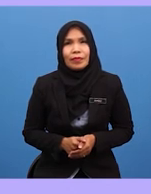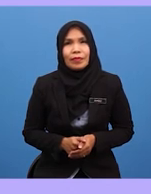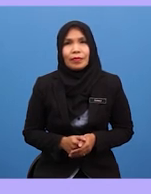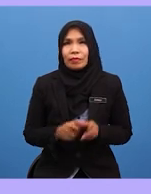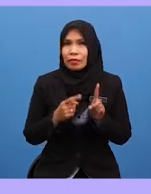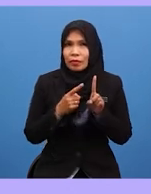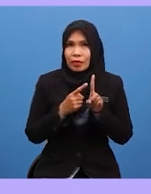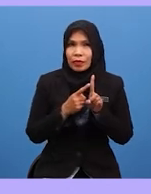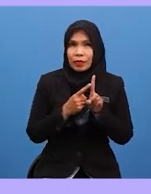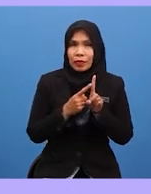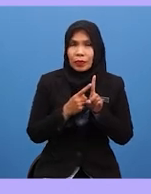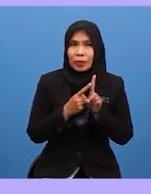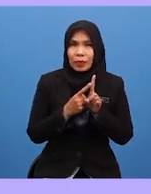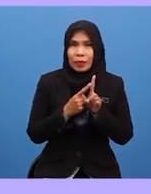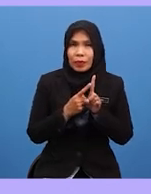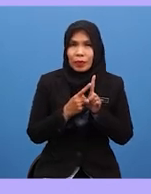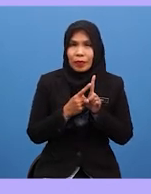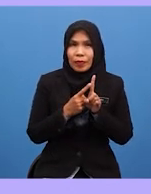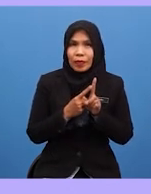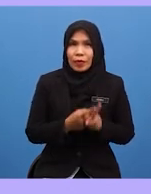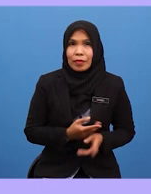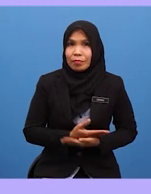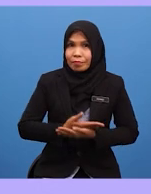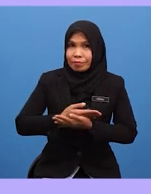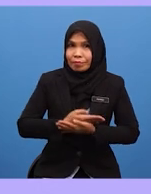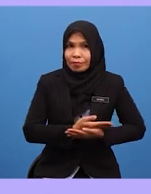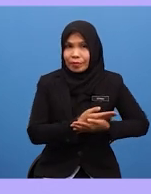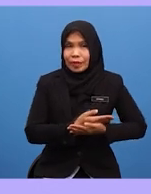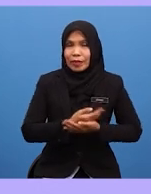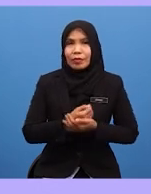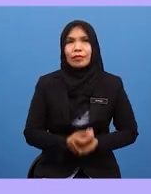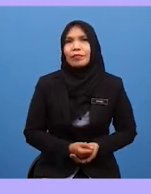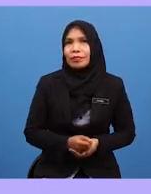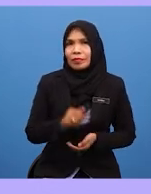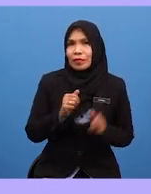Yang pertama adalah fasa bayi atau A.